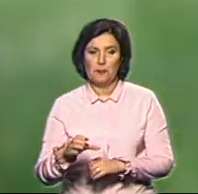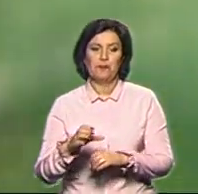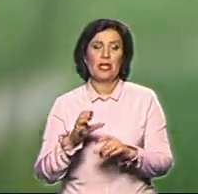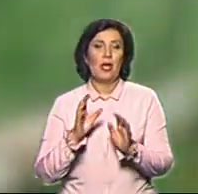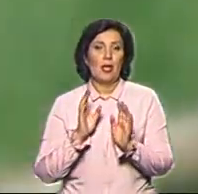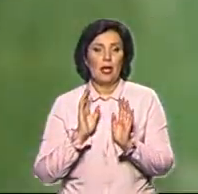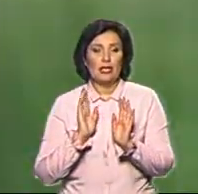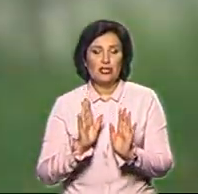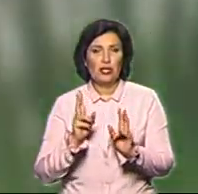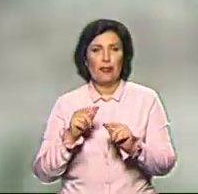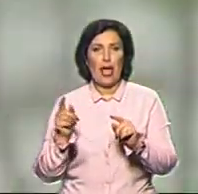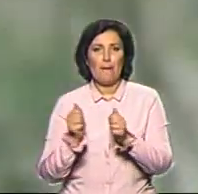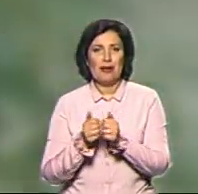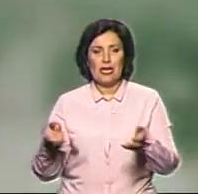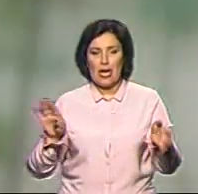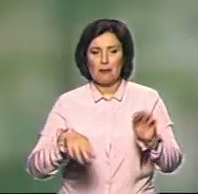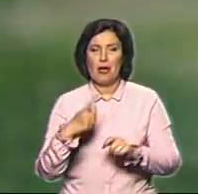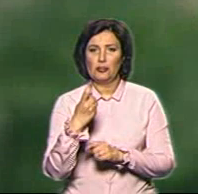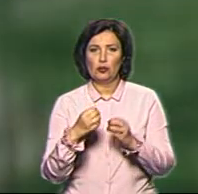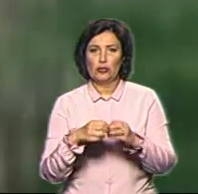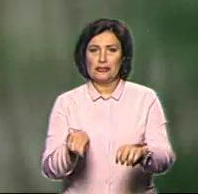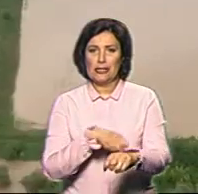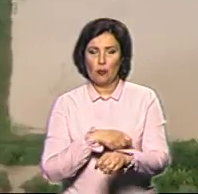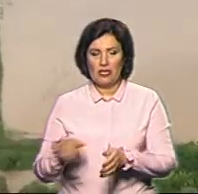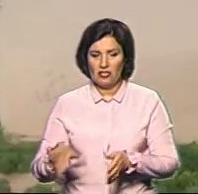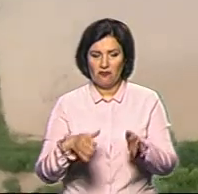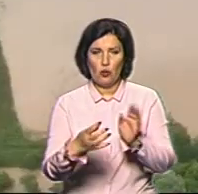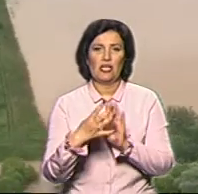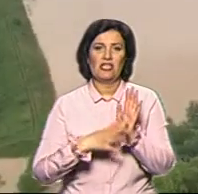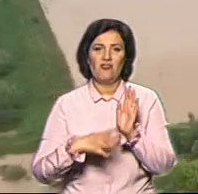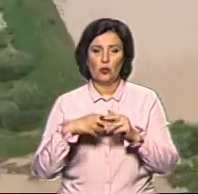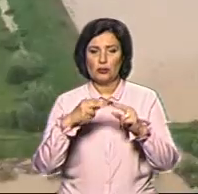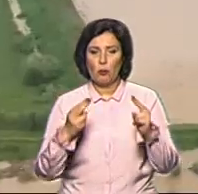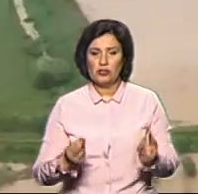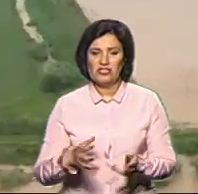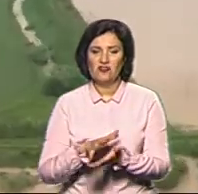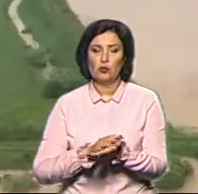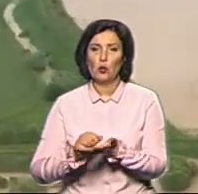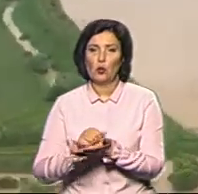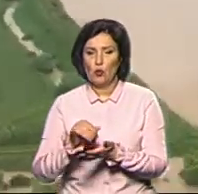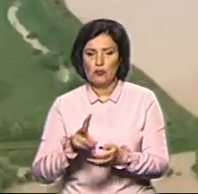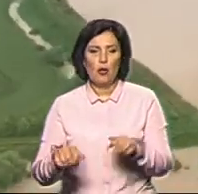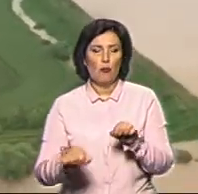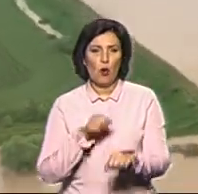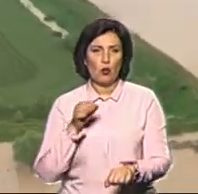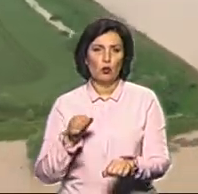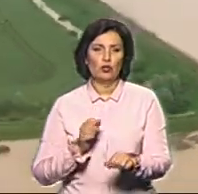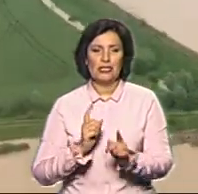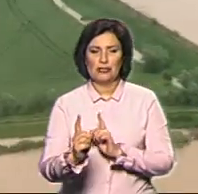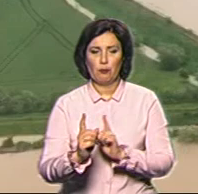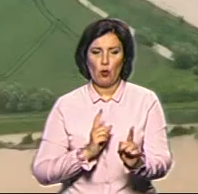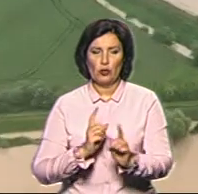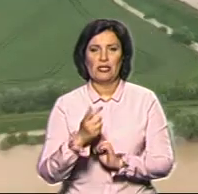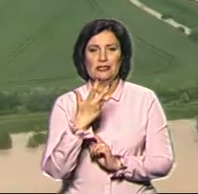лише на Прикарпатті 110 кілометрів доріг, 90 мостів зруйновані. Порушено транспортне сполучення із